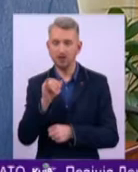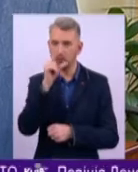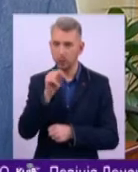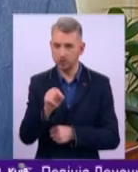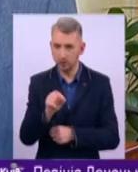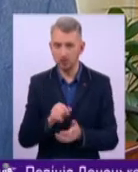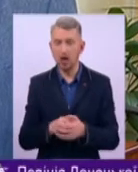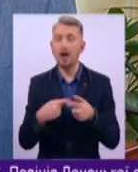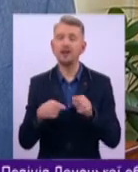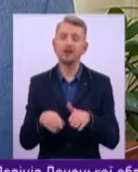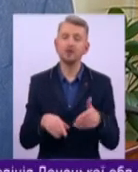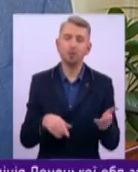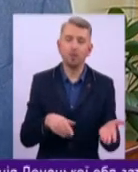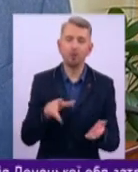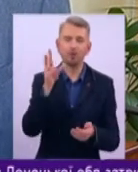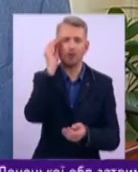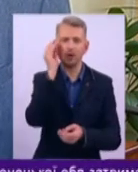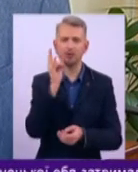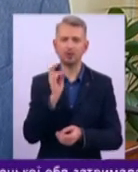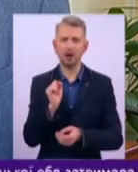З іншого боку, з огляду на